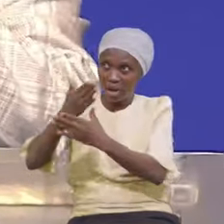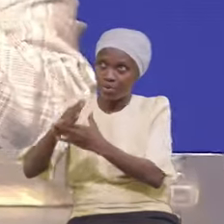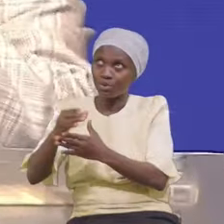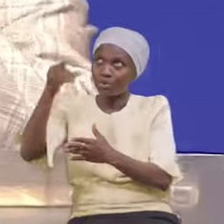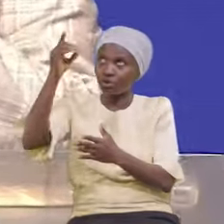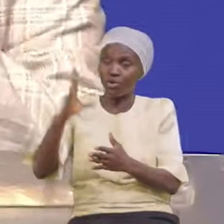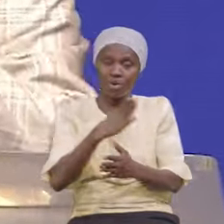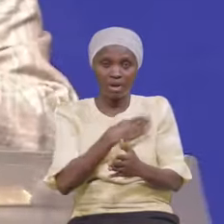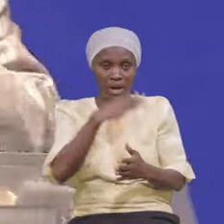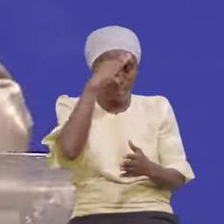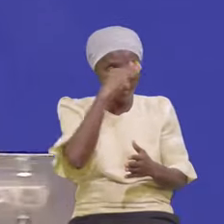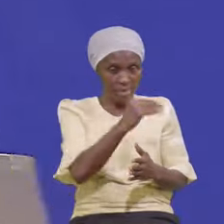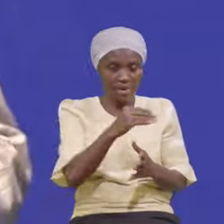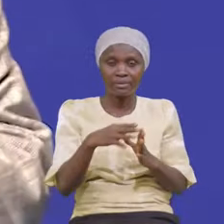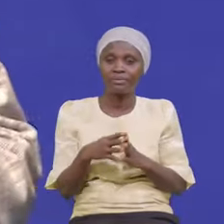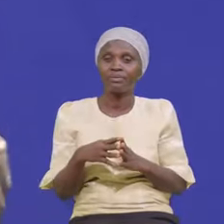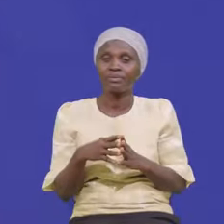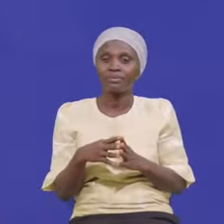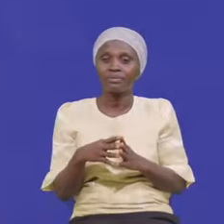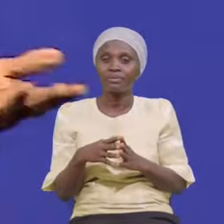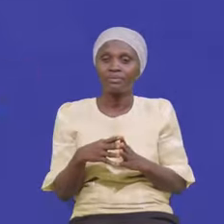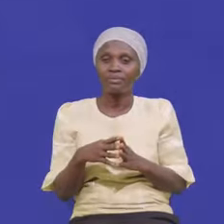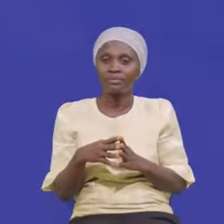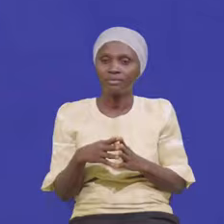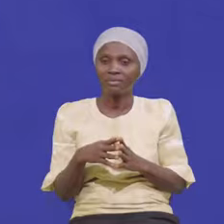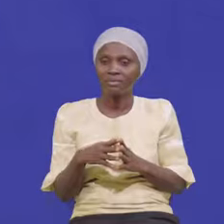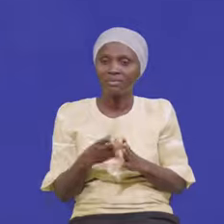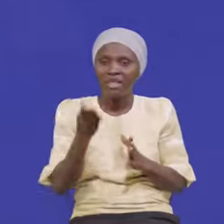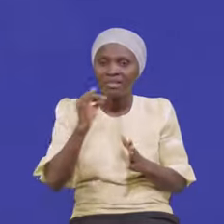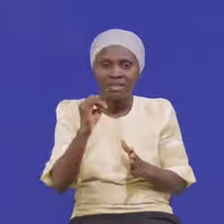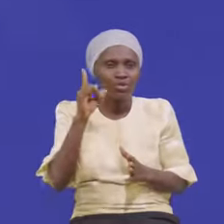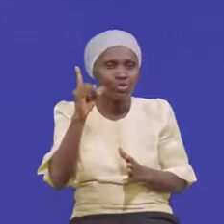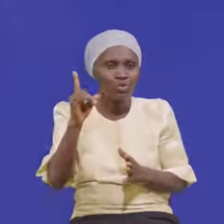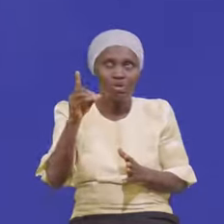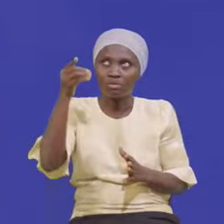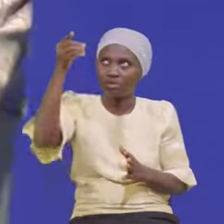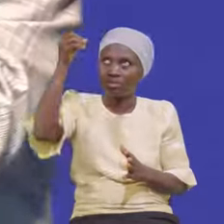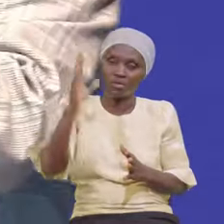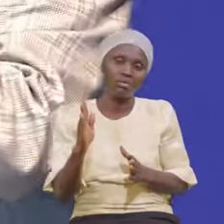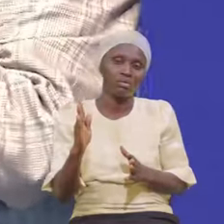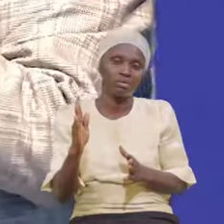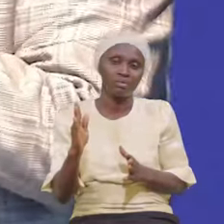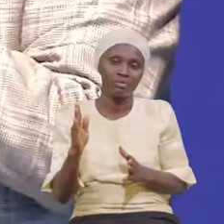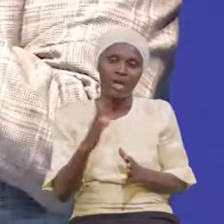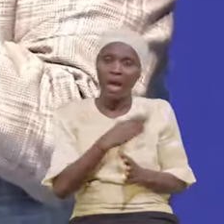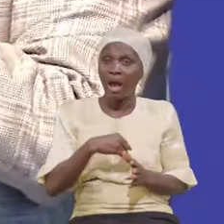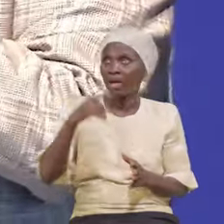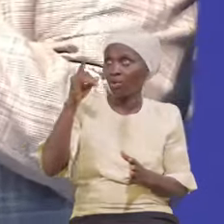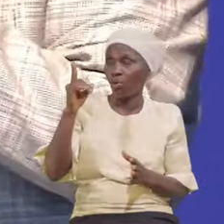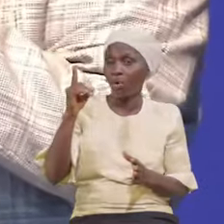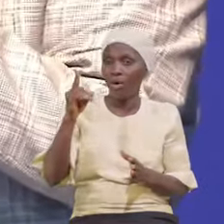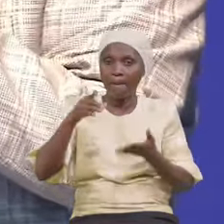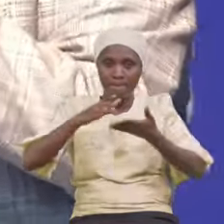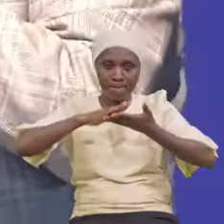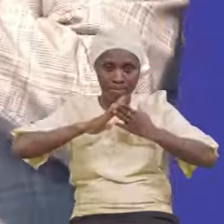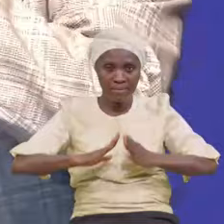and man. దేవునికి నరులకును మధ్యవర్తి. There is one God. ఒకే దేవుడు. And one mediator.